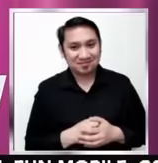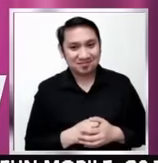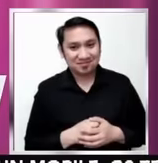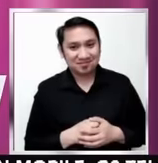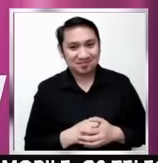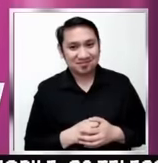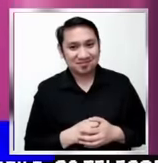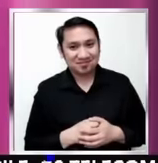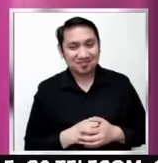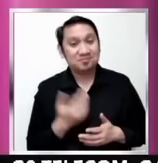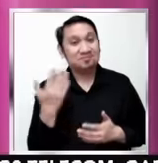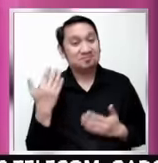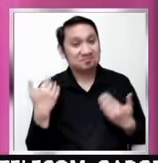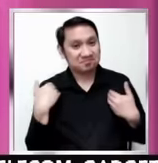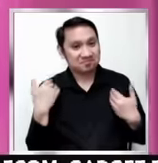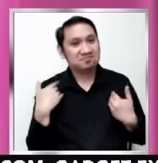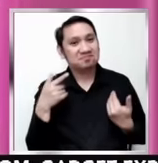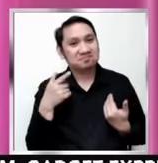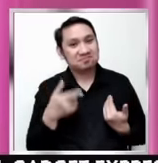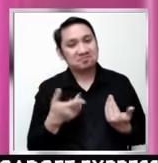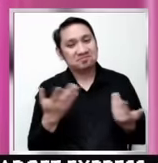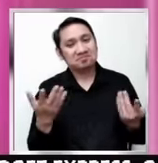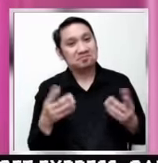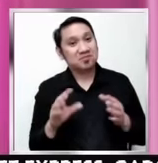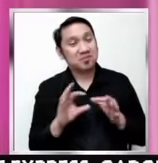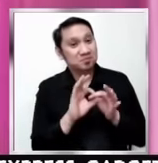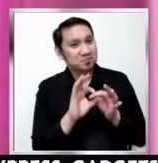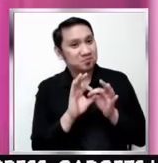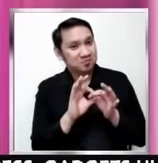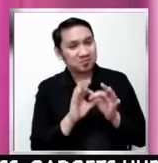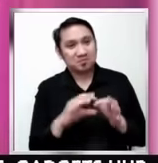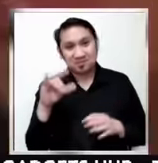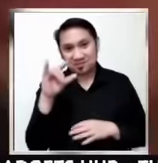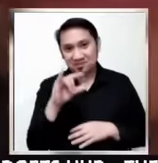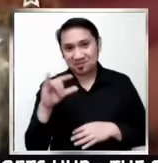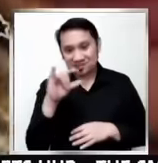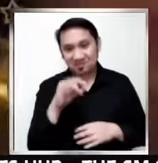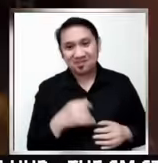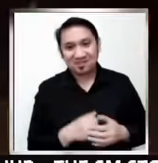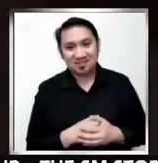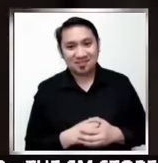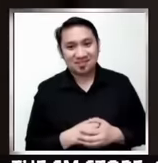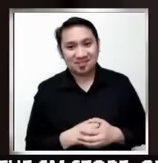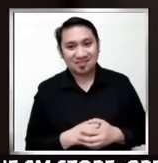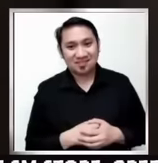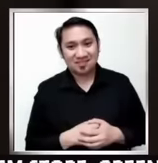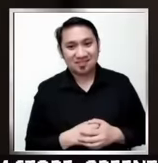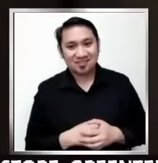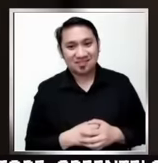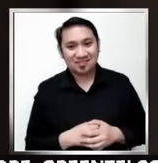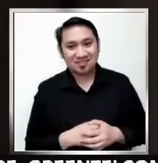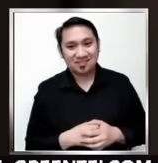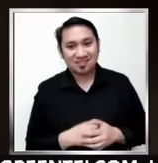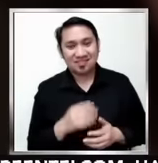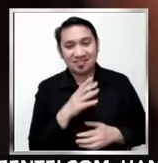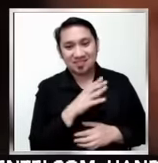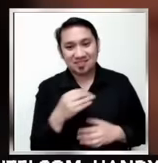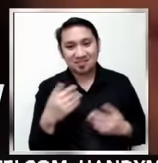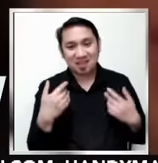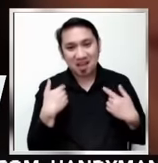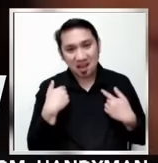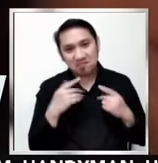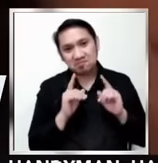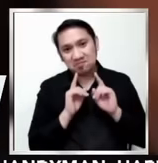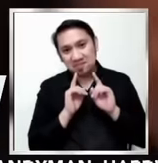pinuri ng fans ang aliw na bonding ng dalawa sa IG live ni Antonia. Sumagot sila ng ilang tanong habang